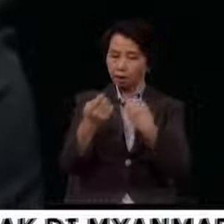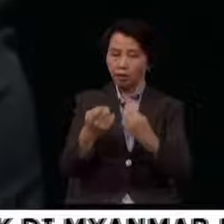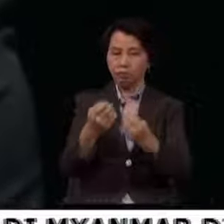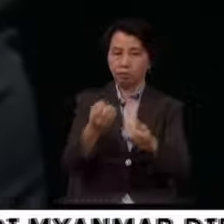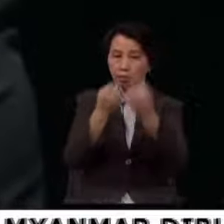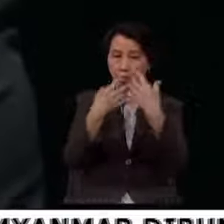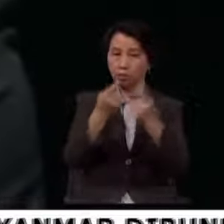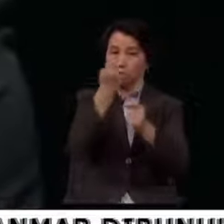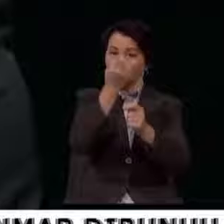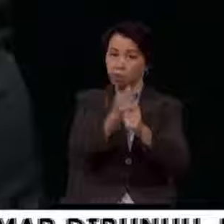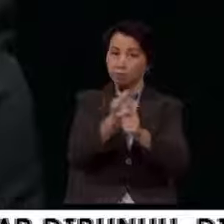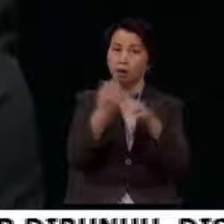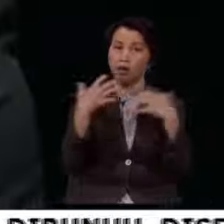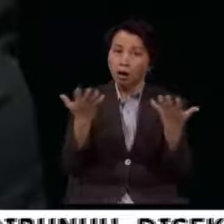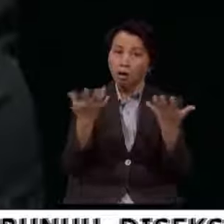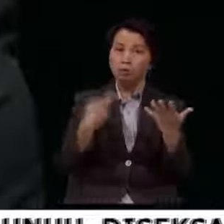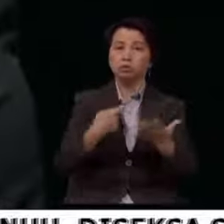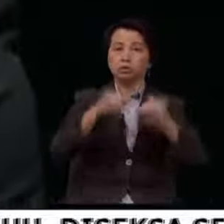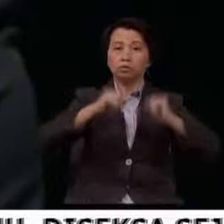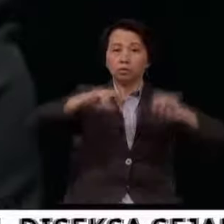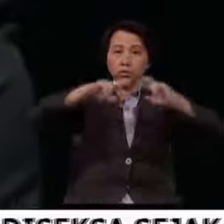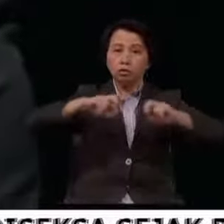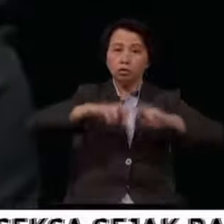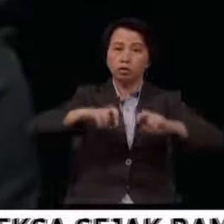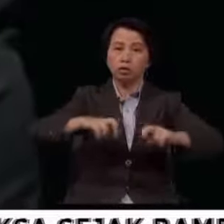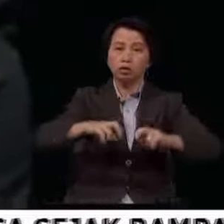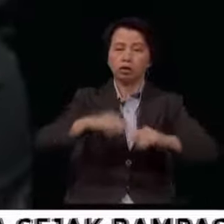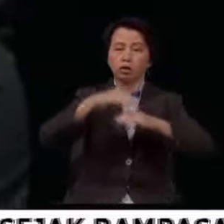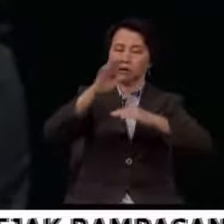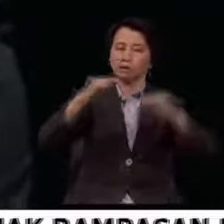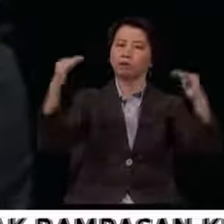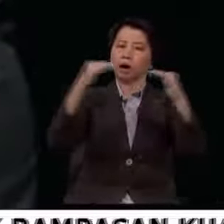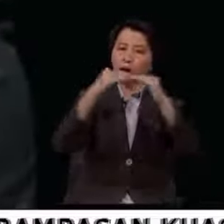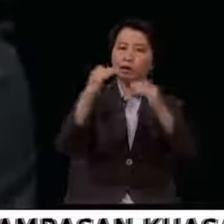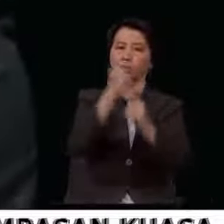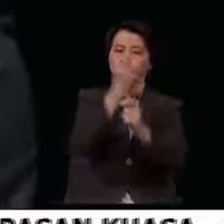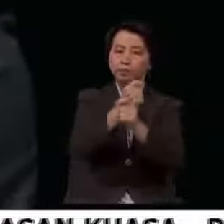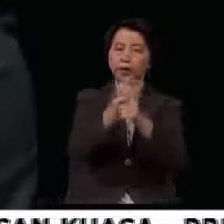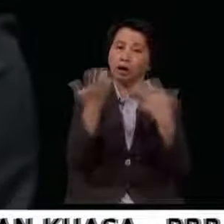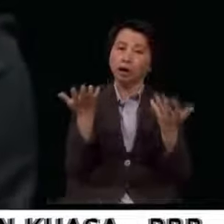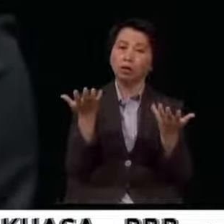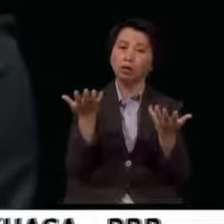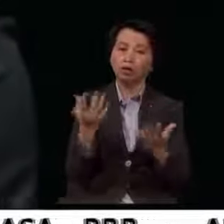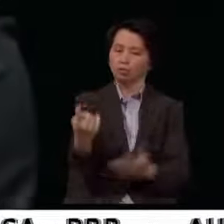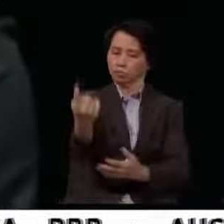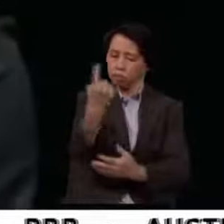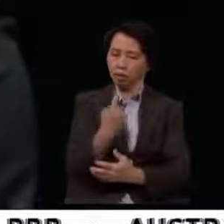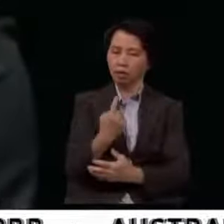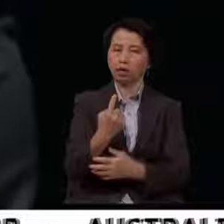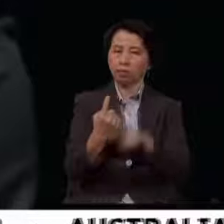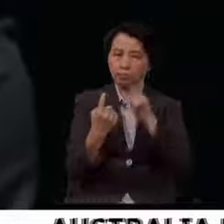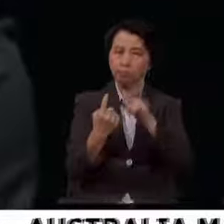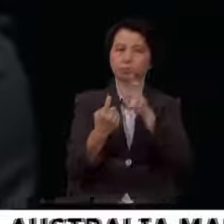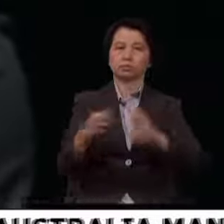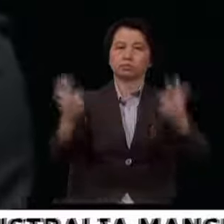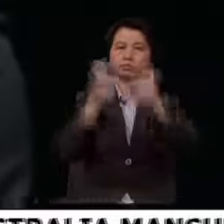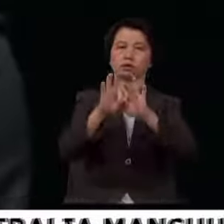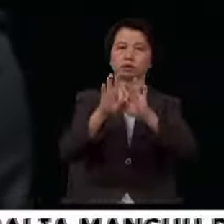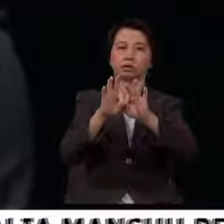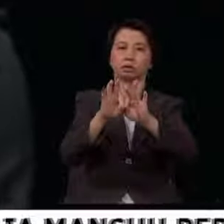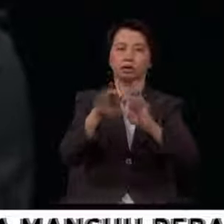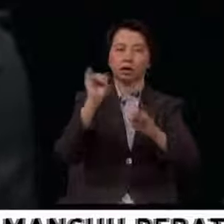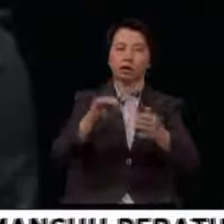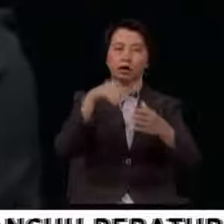saja ya jadi tetapi jika sebaliknya tidak menjadi itulah uh Hei saya